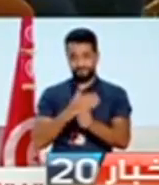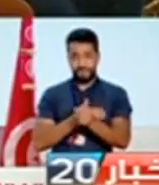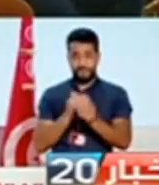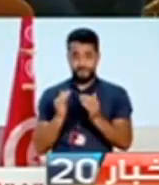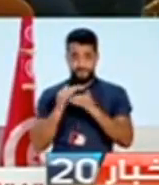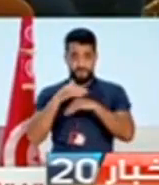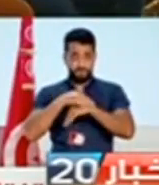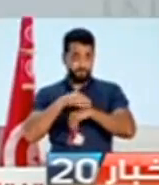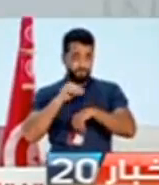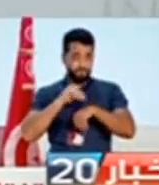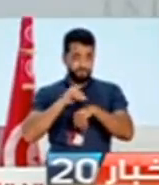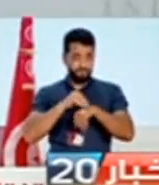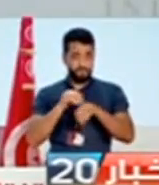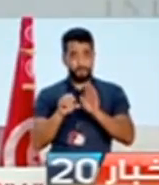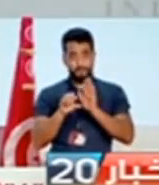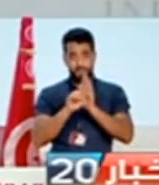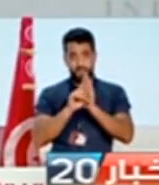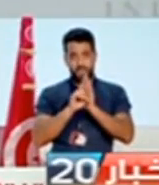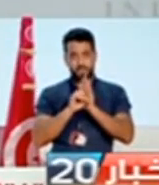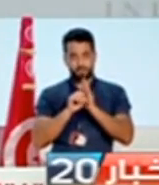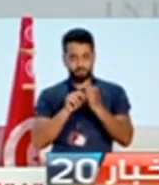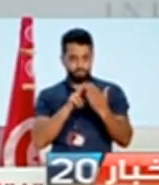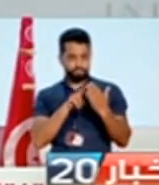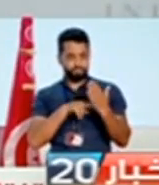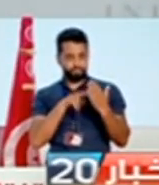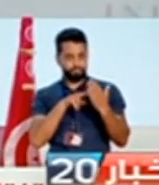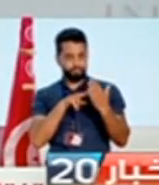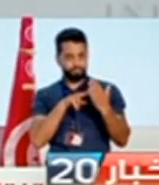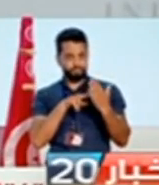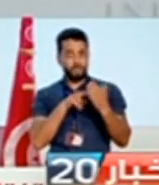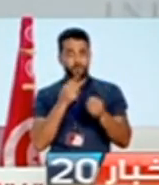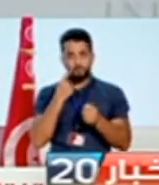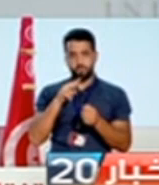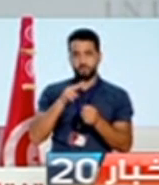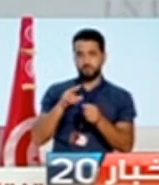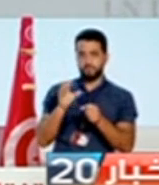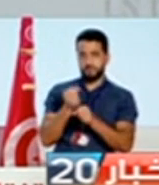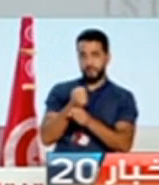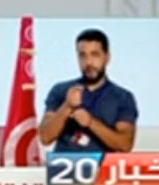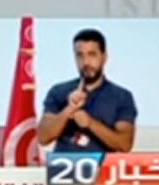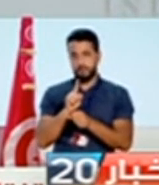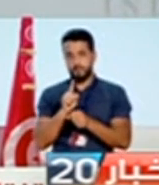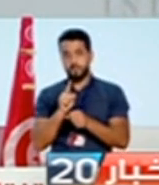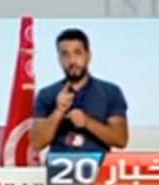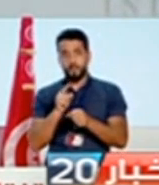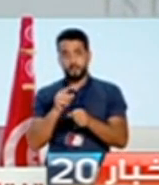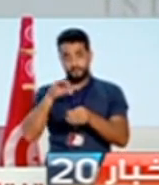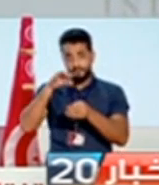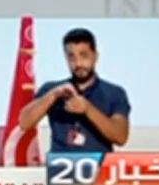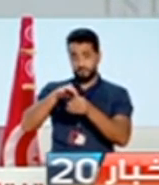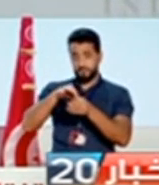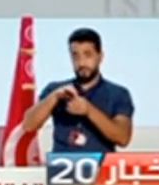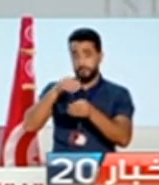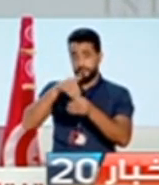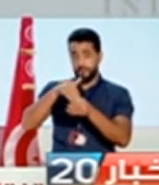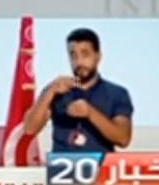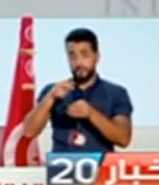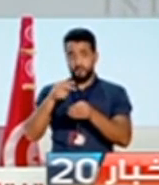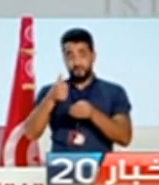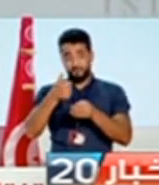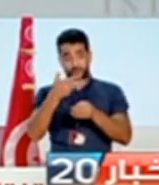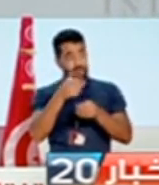وأكد بوعسكر أن عملية التثبت تخول للناخبين التونسيين من الإدلاء بأصواتهم في ظروف مناسبة